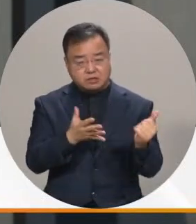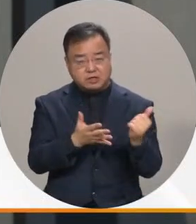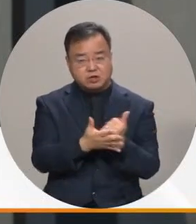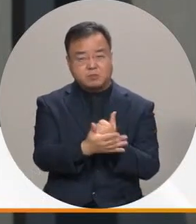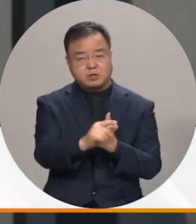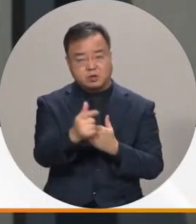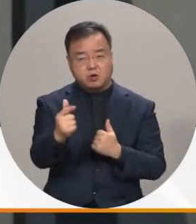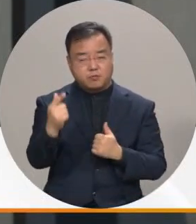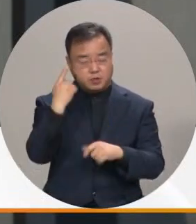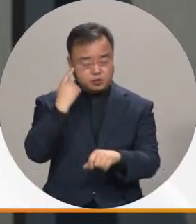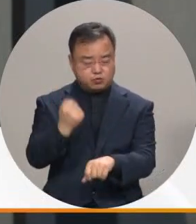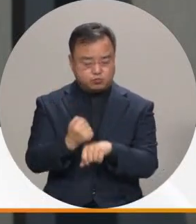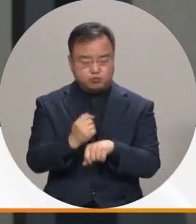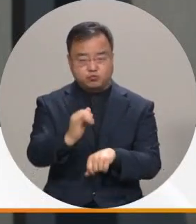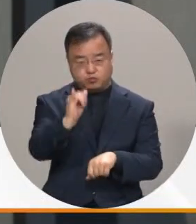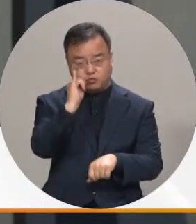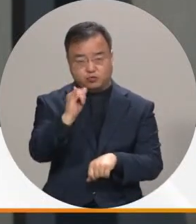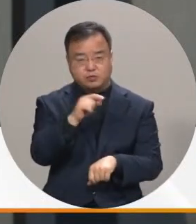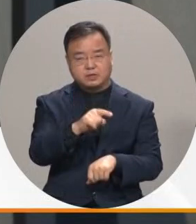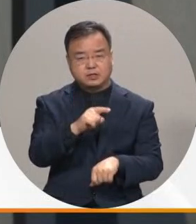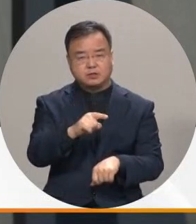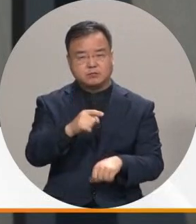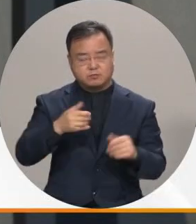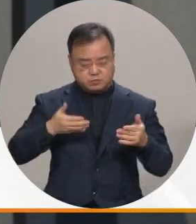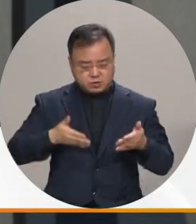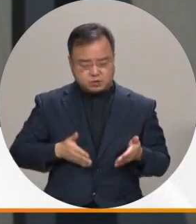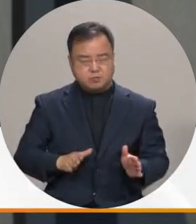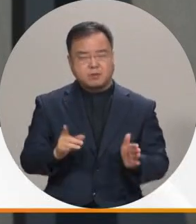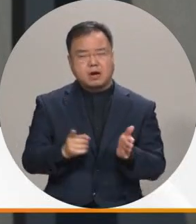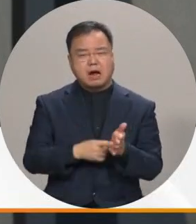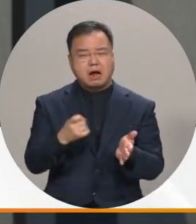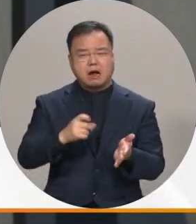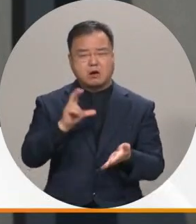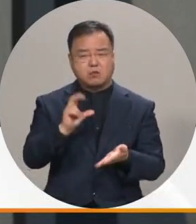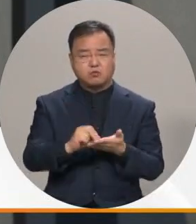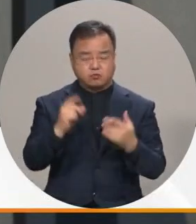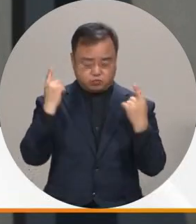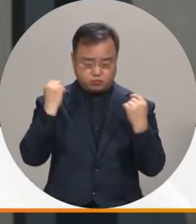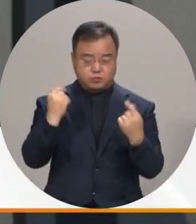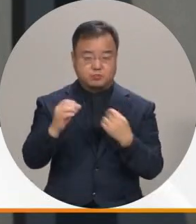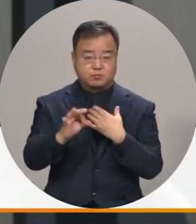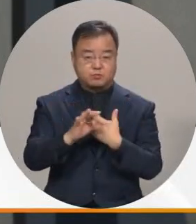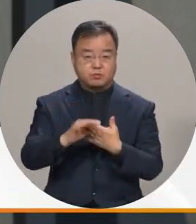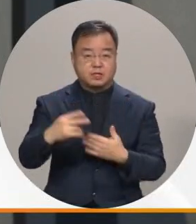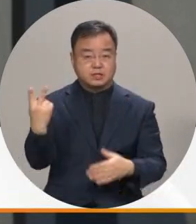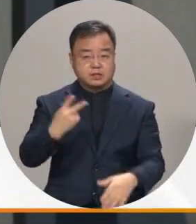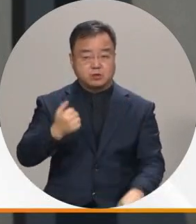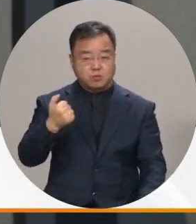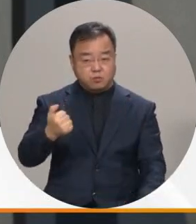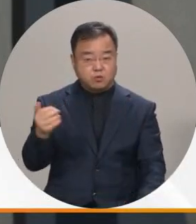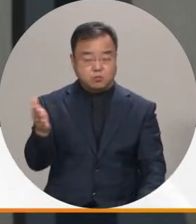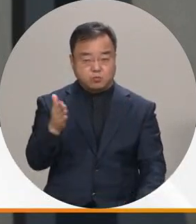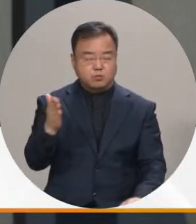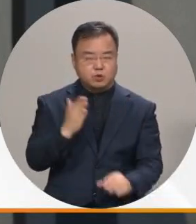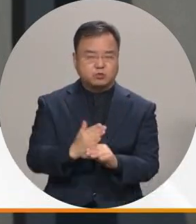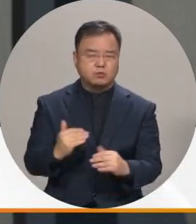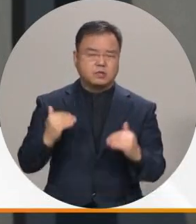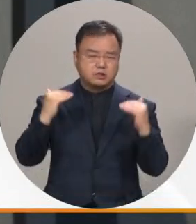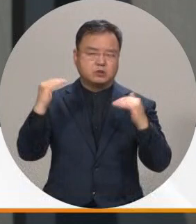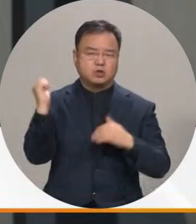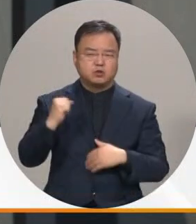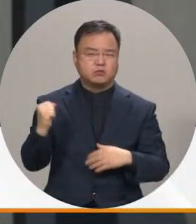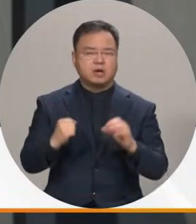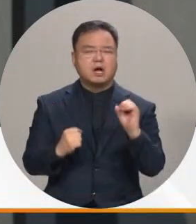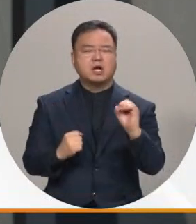연구들을 보게 되면 저출산 문제 지속되면 한 2050년이 되면 0% 미만으로 성장율이 나올 것이다